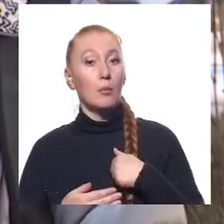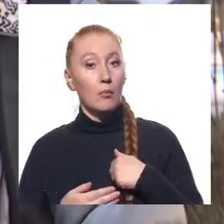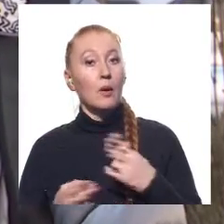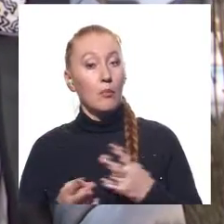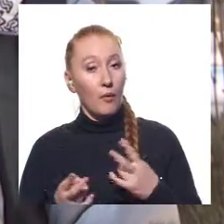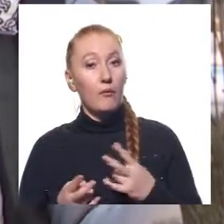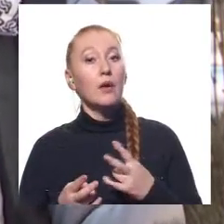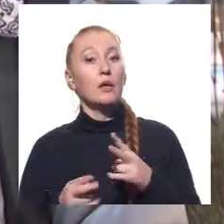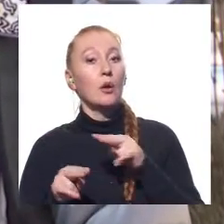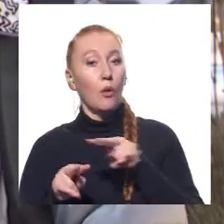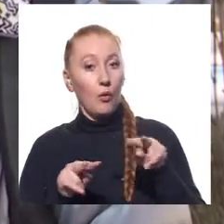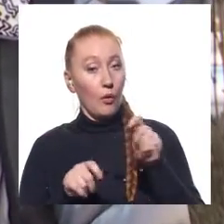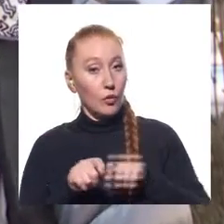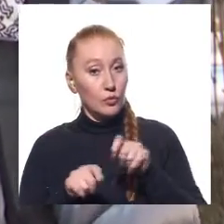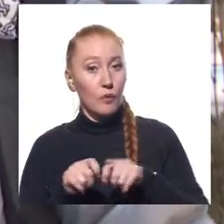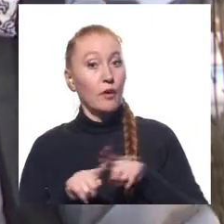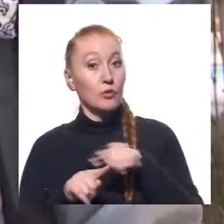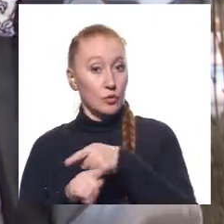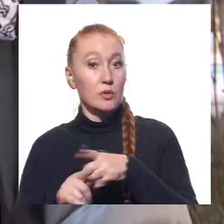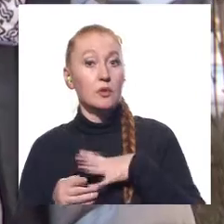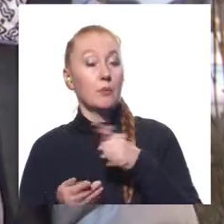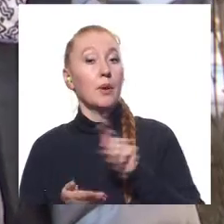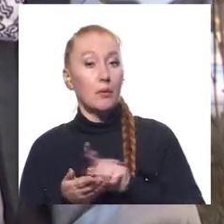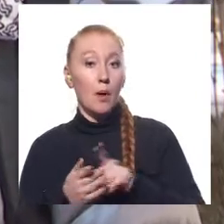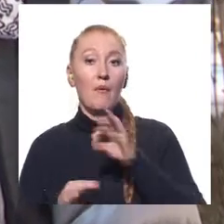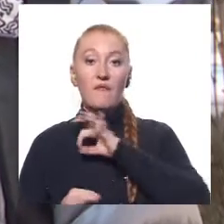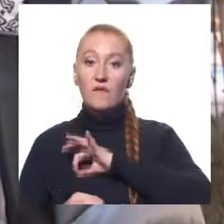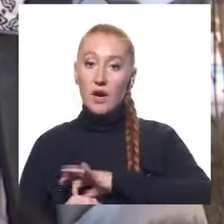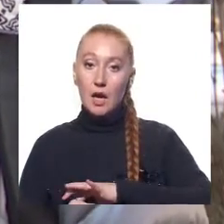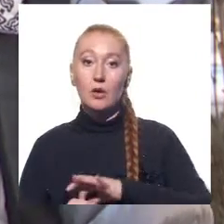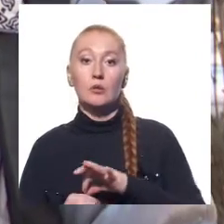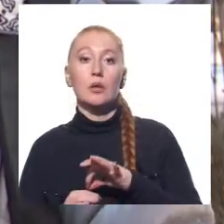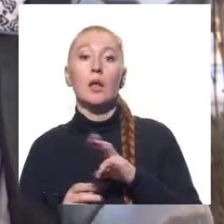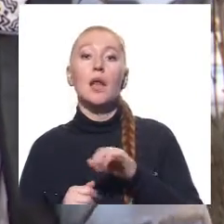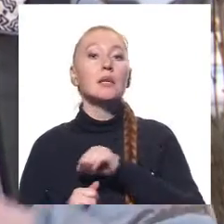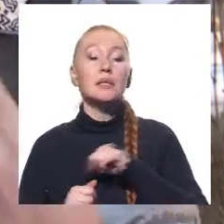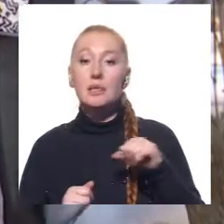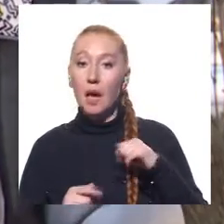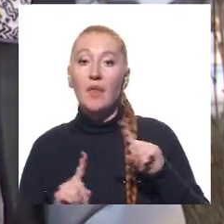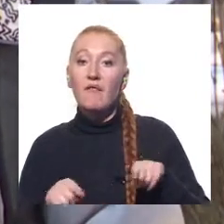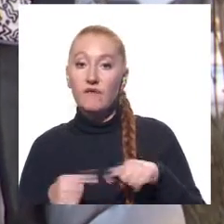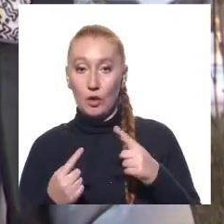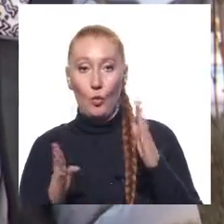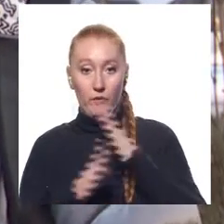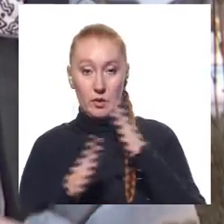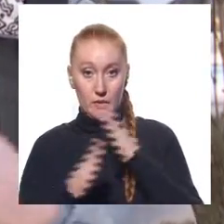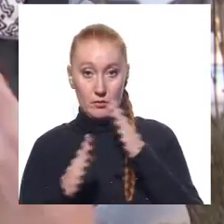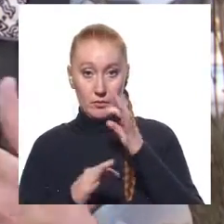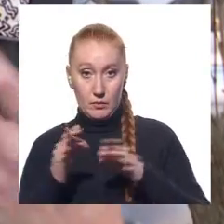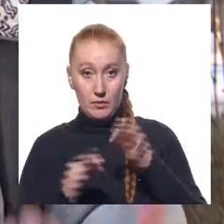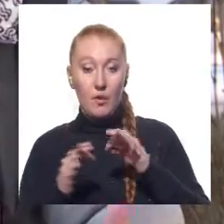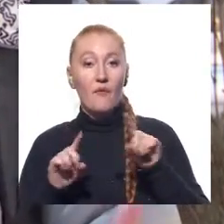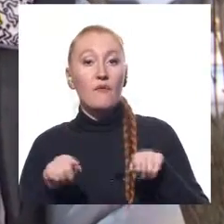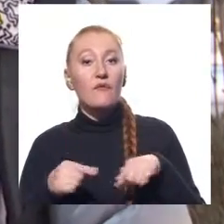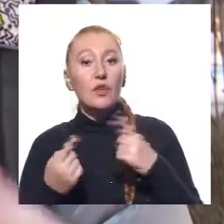повинні контролювати, щоб ці податки було використано саме на відновлення довкілля, на